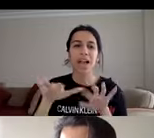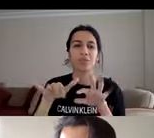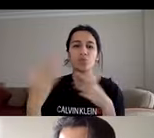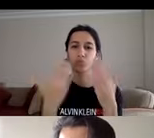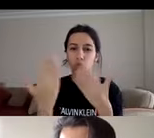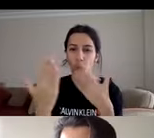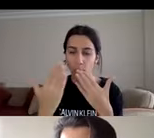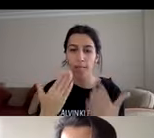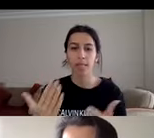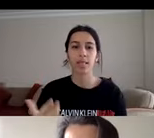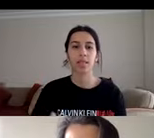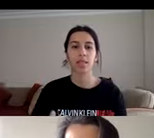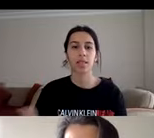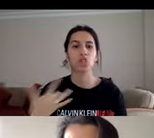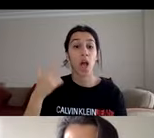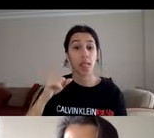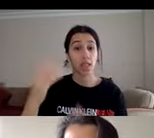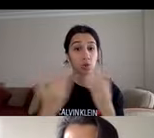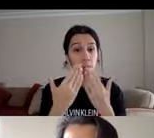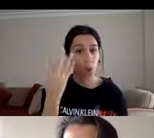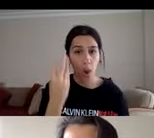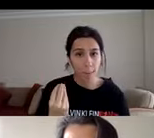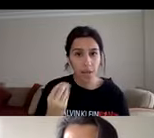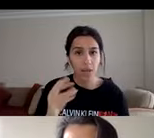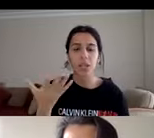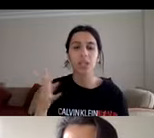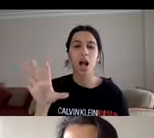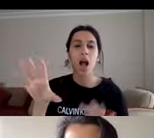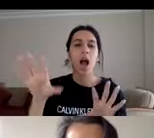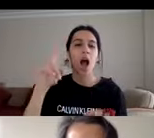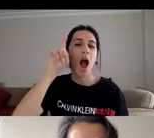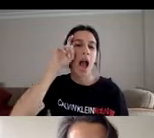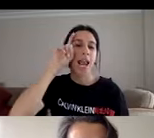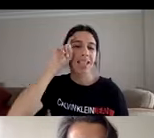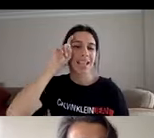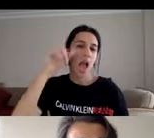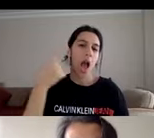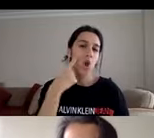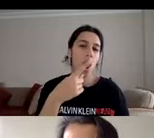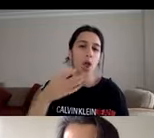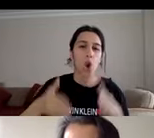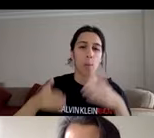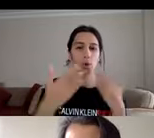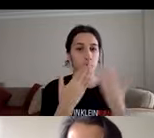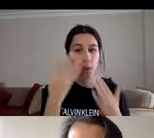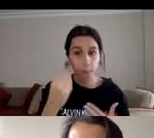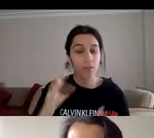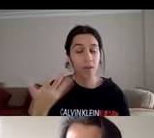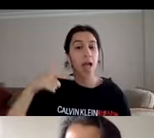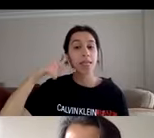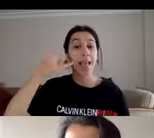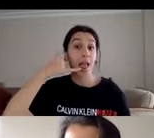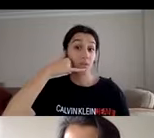Bu canlı chat olabilir ya da işte hazır yapay zeka tabanlı chatbotlarla olabilir. Ya da telefonla